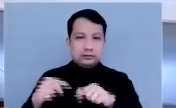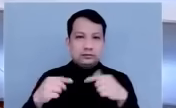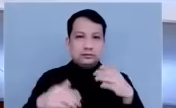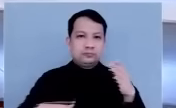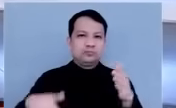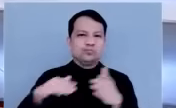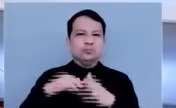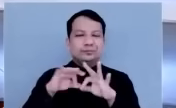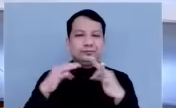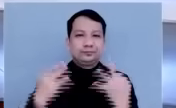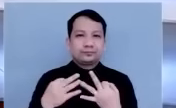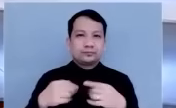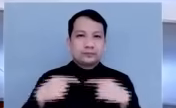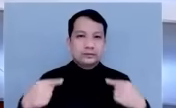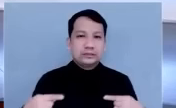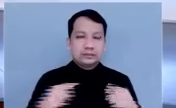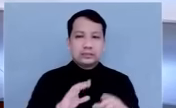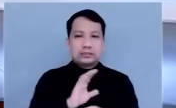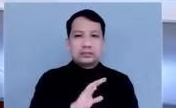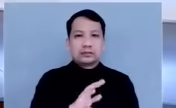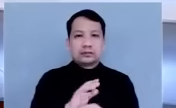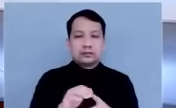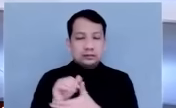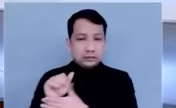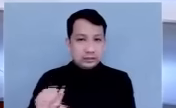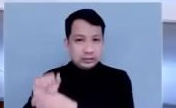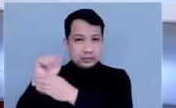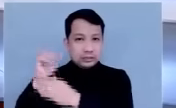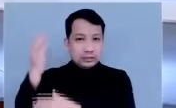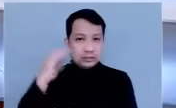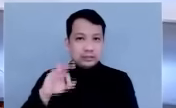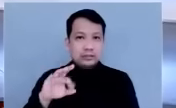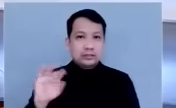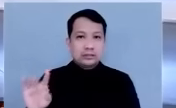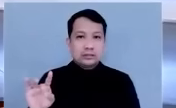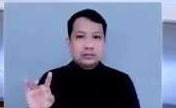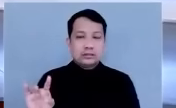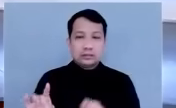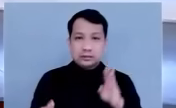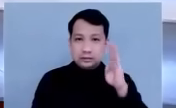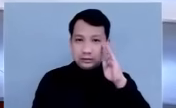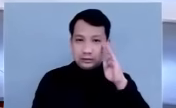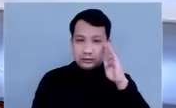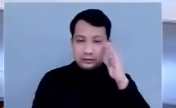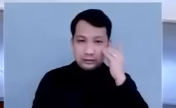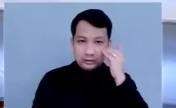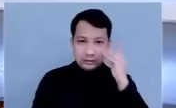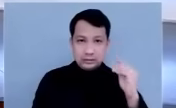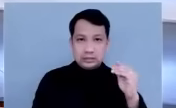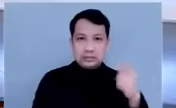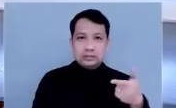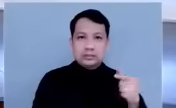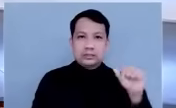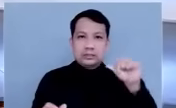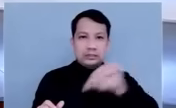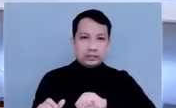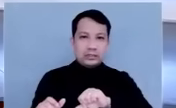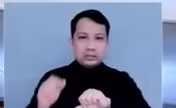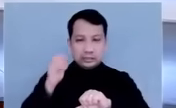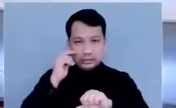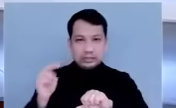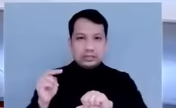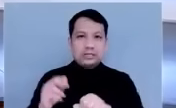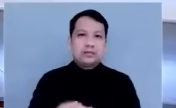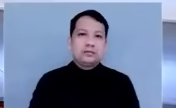pamilya ng kalabanan niya ang inendorso ni Duterte noong 1998 na si Benjamin De Guzman. Talo muli si Nograles. At